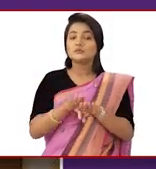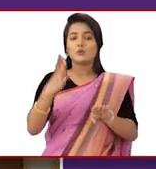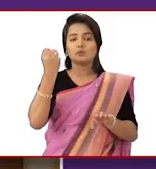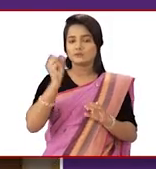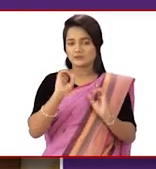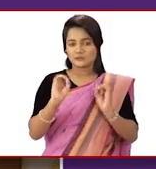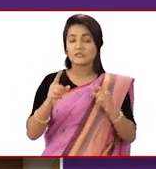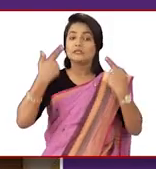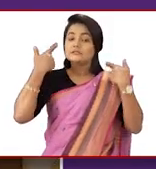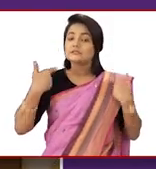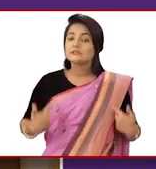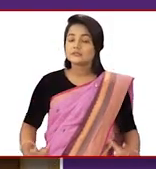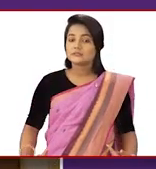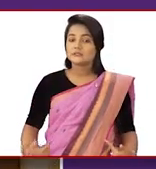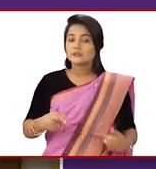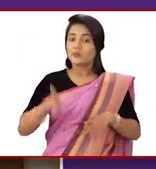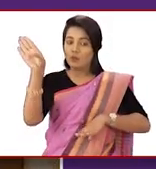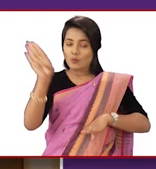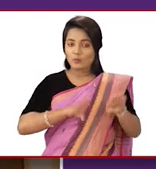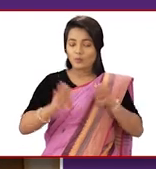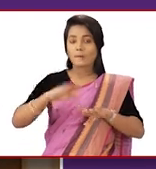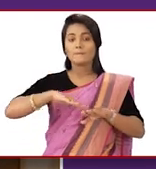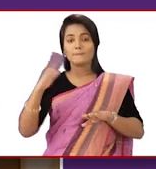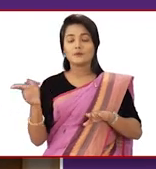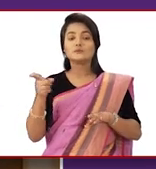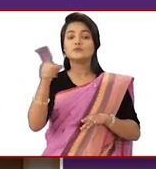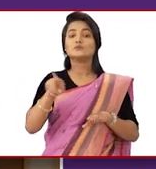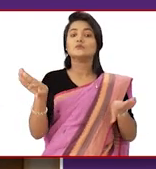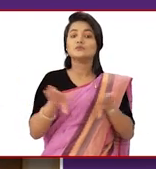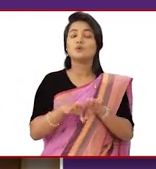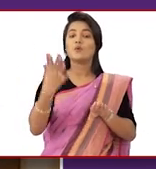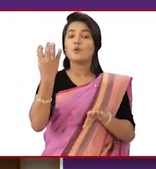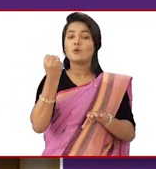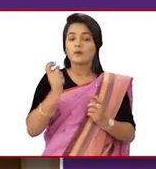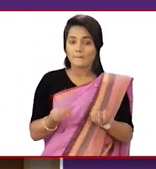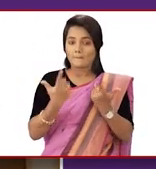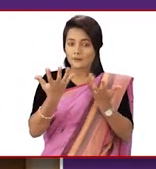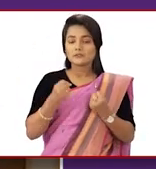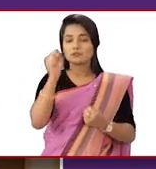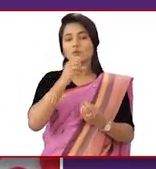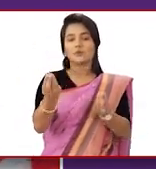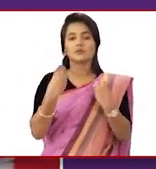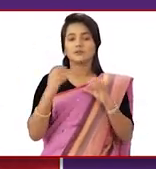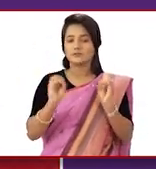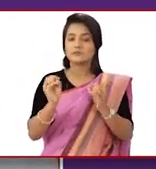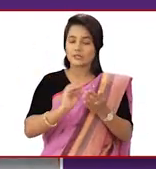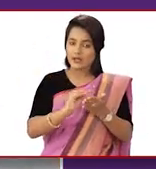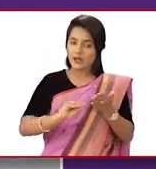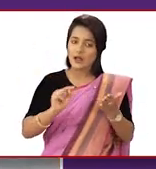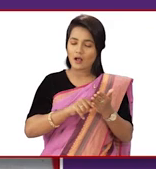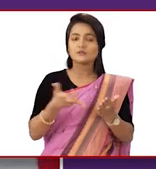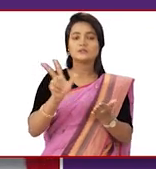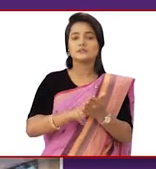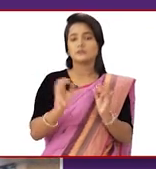নেই একমাত্র দৈহিক যে বৈষম্য এটার বাইরে যে সবার সমান সুযোগ পাওয়ার কথা সেটা সমাজ আমাকে দিচ্ছে না খাতায় কলমে আছে কিন্তু